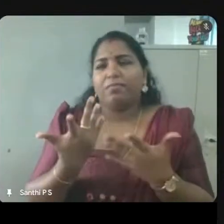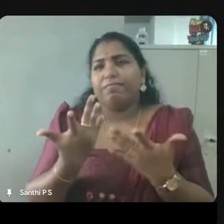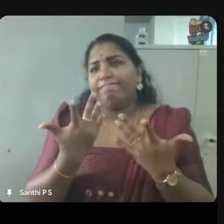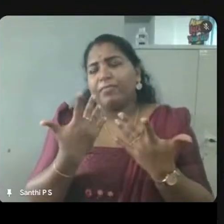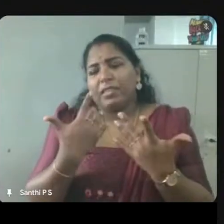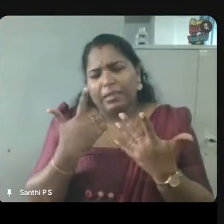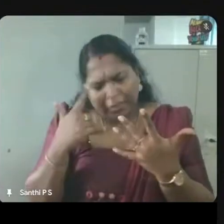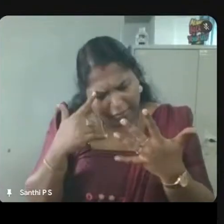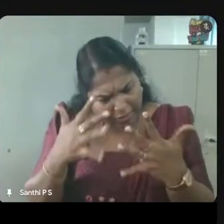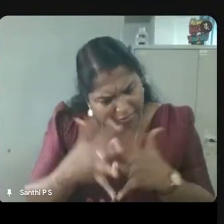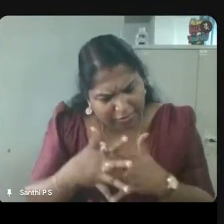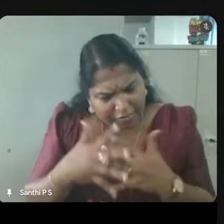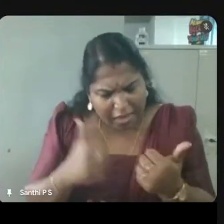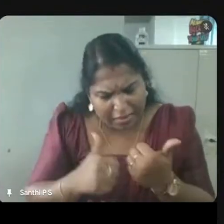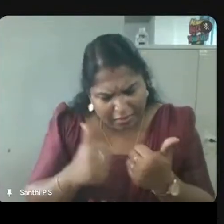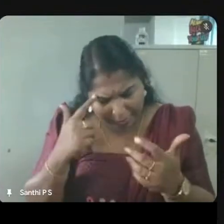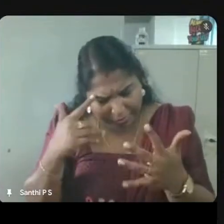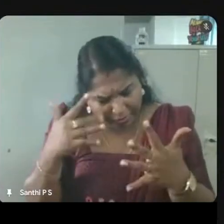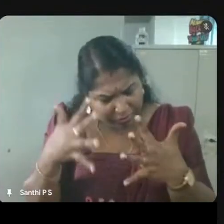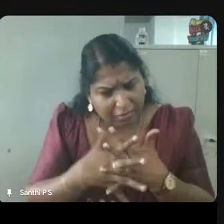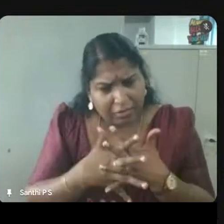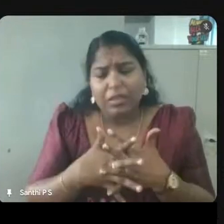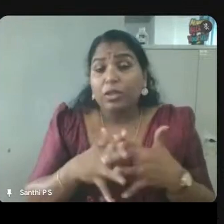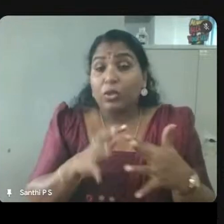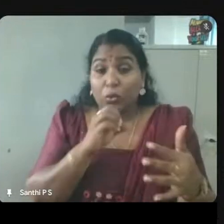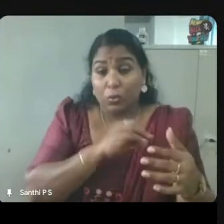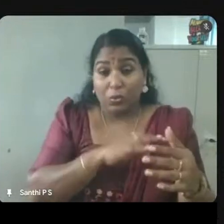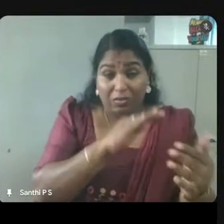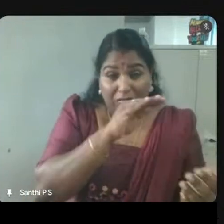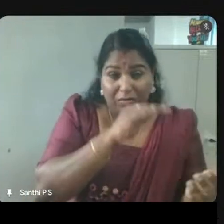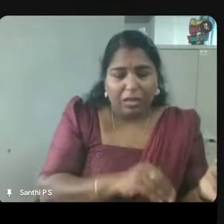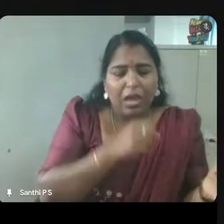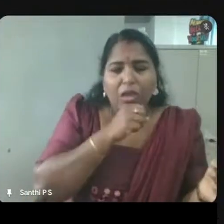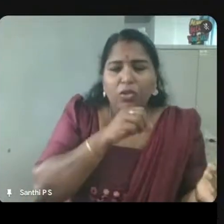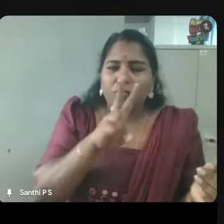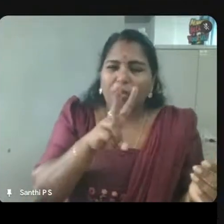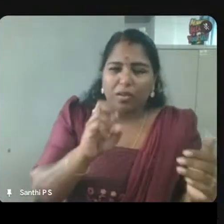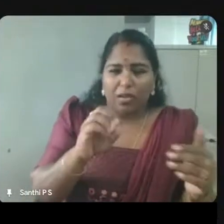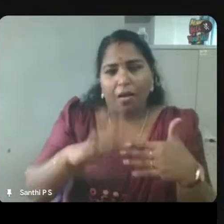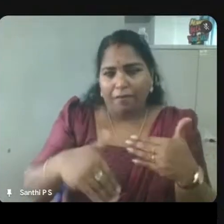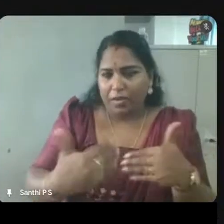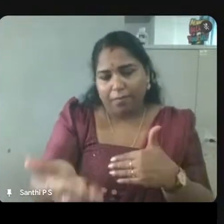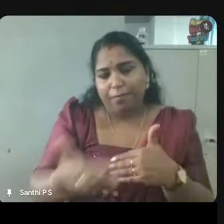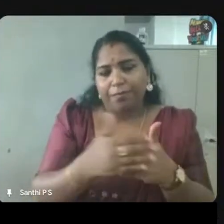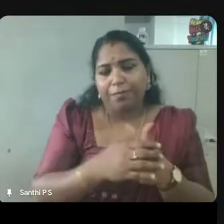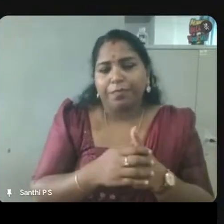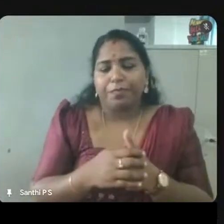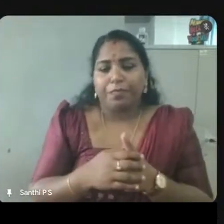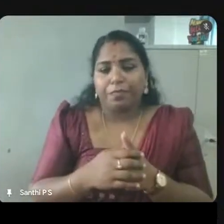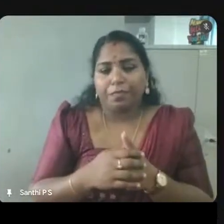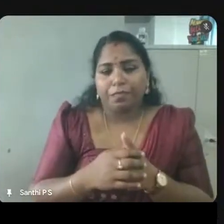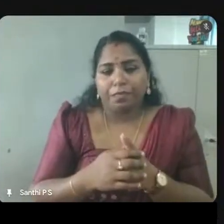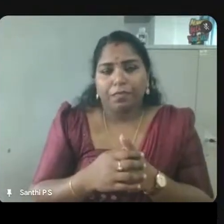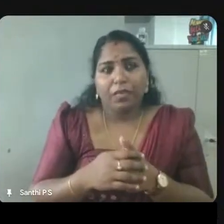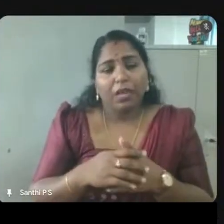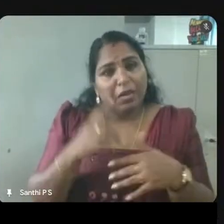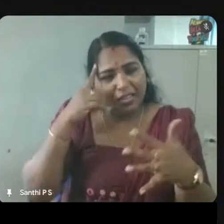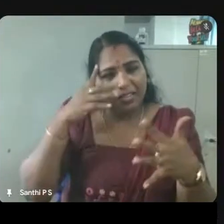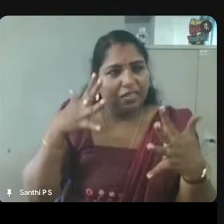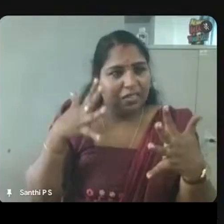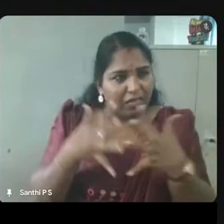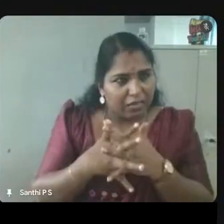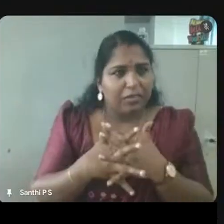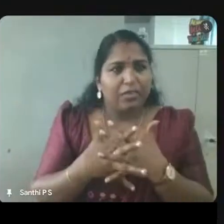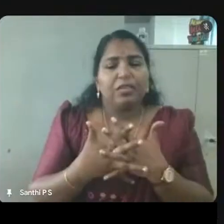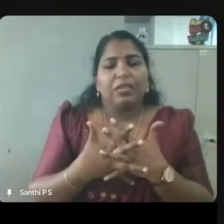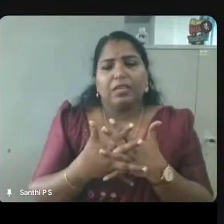സ്ട്രെസ്, തീരെ ചെറിയ കുട്ടികൾക്ക് കാണാറില്ല, ഒരു 20s അപ്പൊ അങ്ങനെ വരുന്ന ഒരു സ്ട്രെസ്, എന്തെങ്കിലും വിധത്തിലായിട്ടുള്ള എക്സസ്